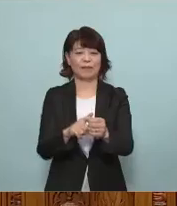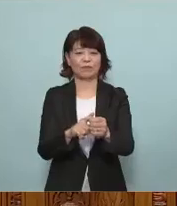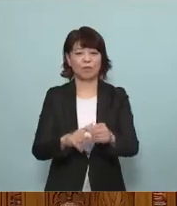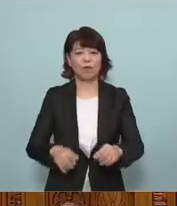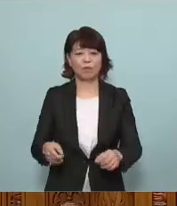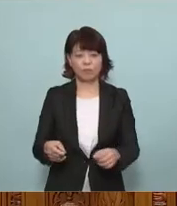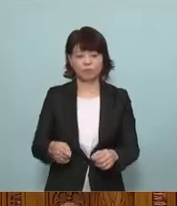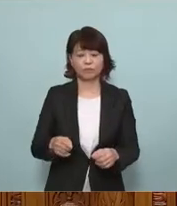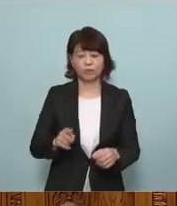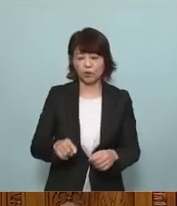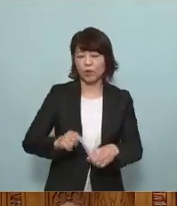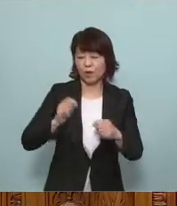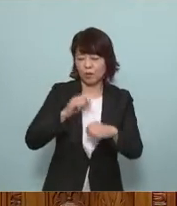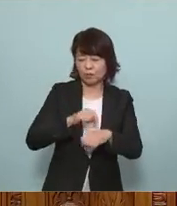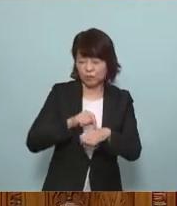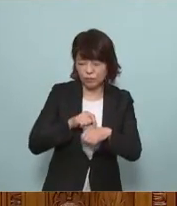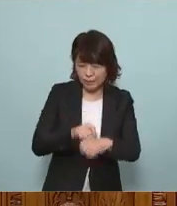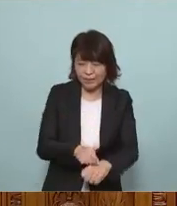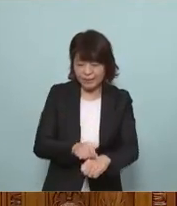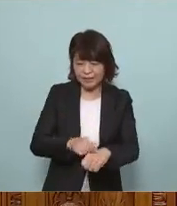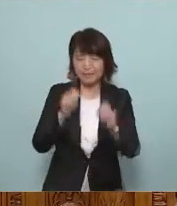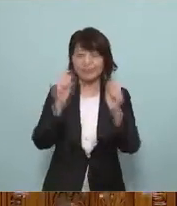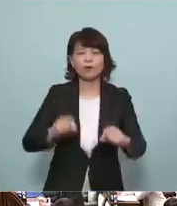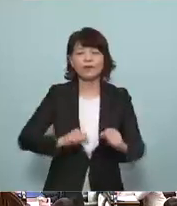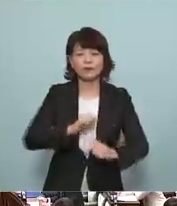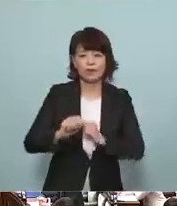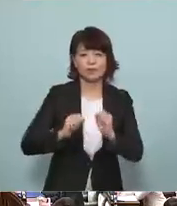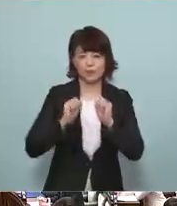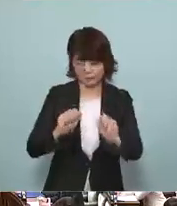困難な課題に取り組もうではありませんか。